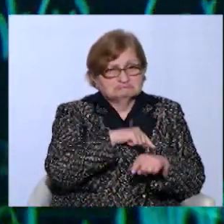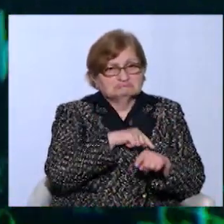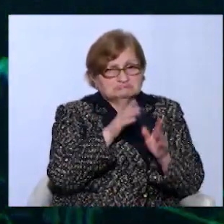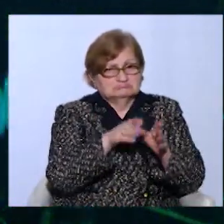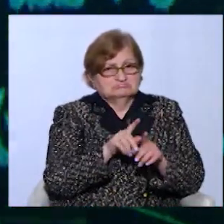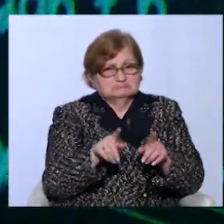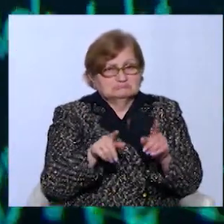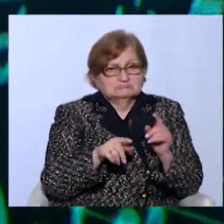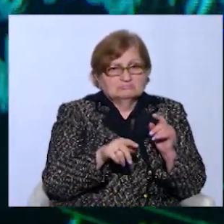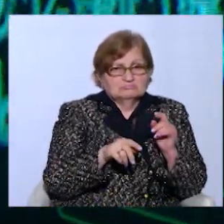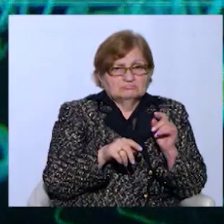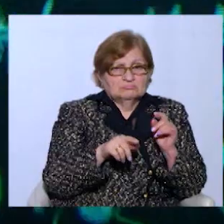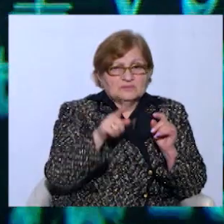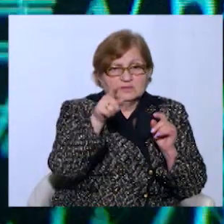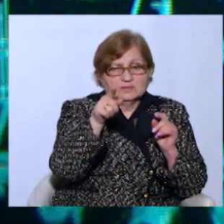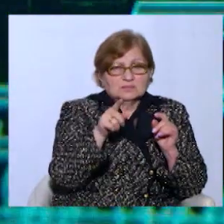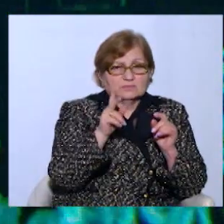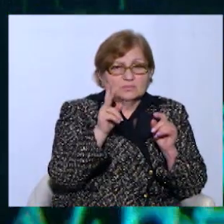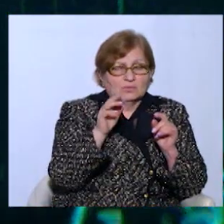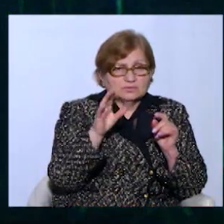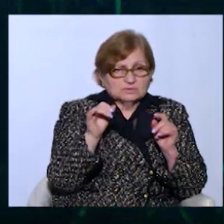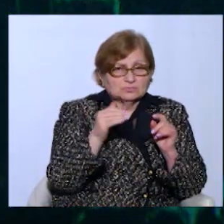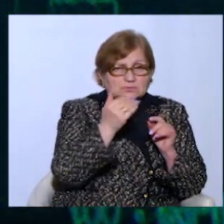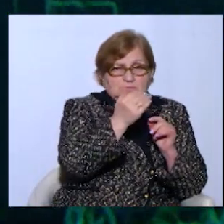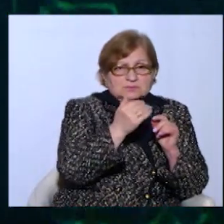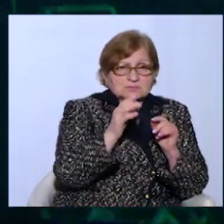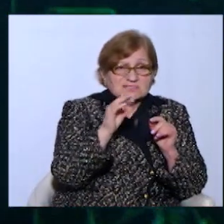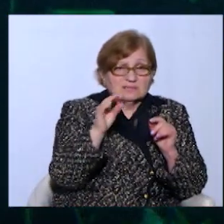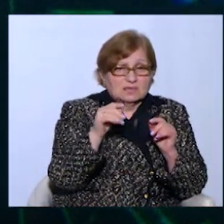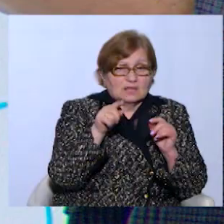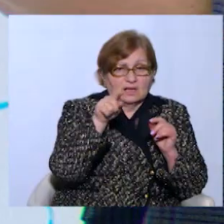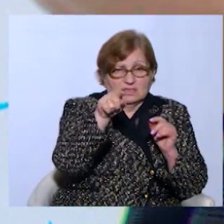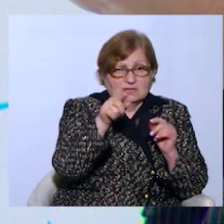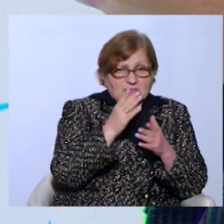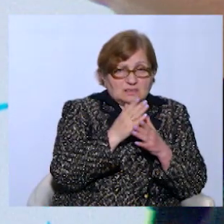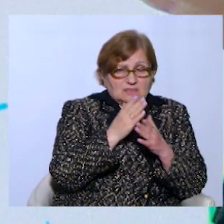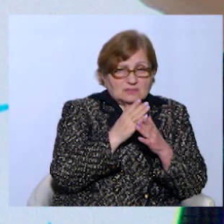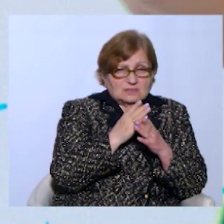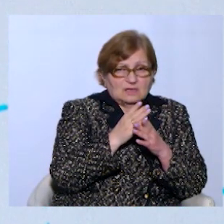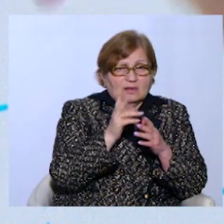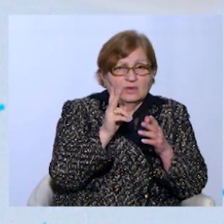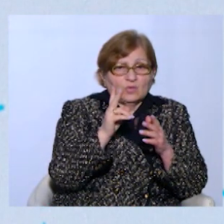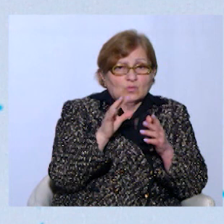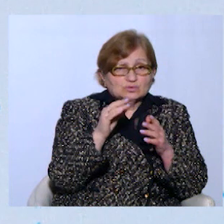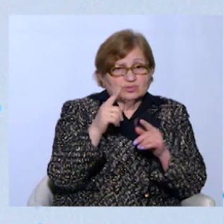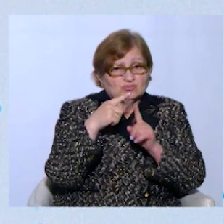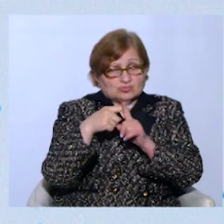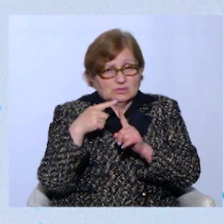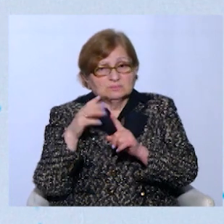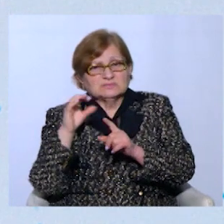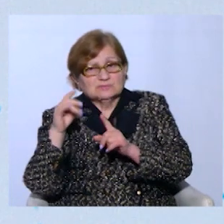cosinus, x კოორდინატი ხო cosinusია, y კოორდინატი sinusი. ესე იგი შესაბამისად აქ არის sinus cosinusი დადებითი, sinusი